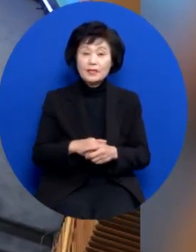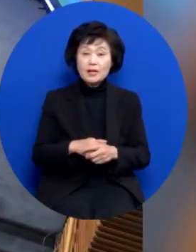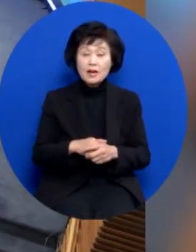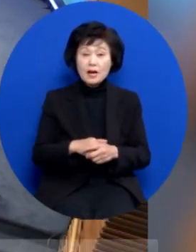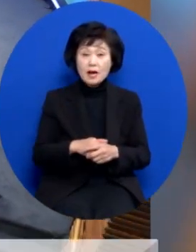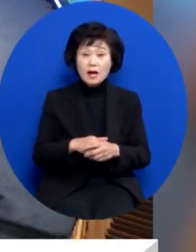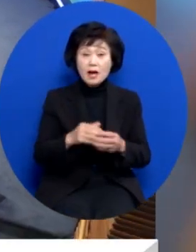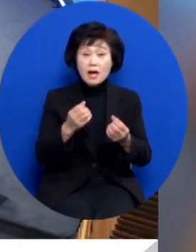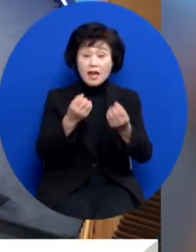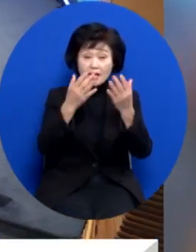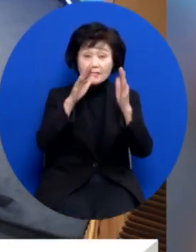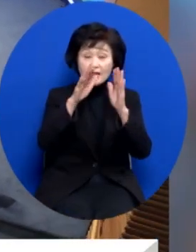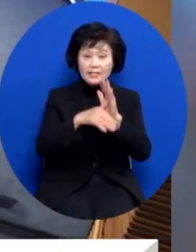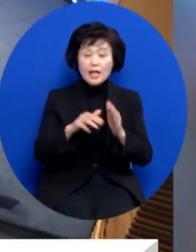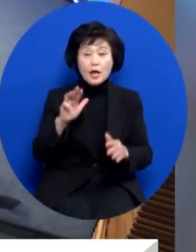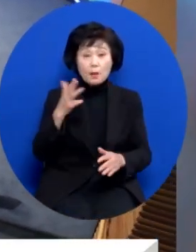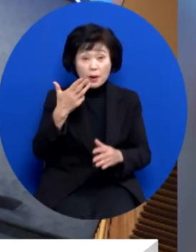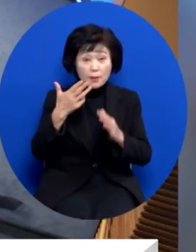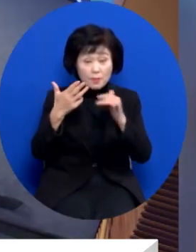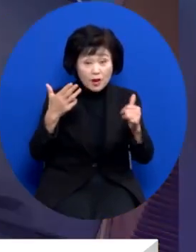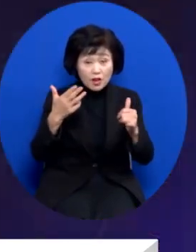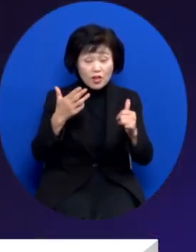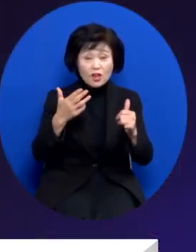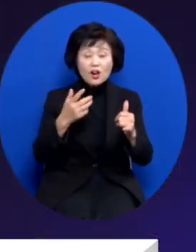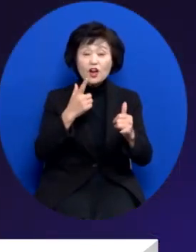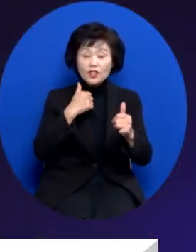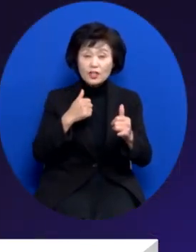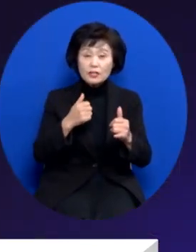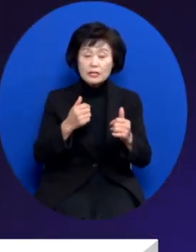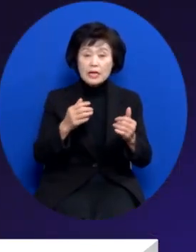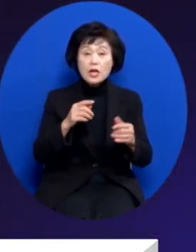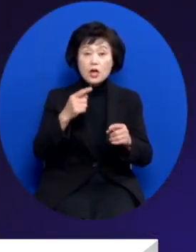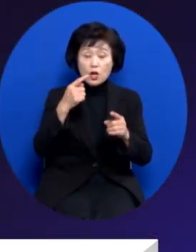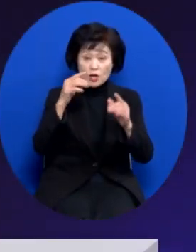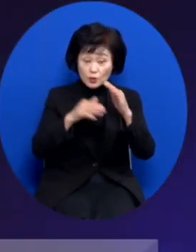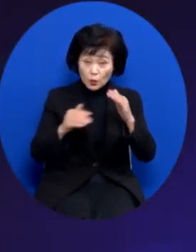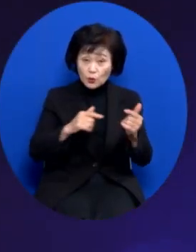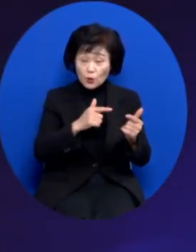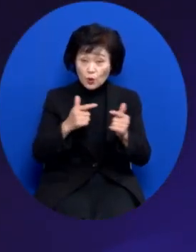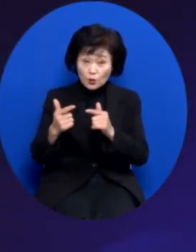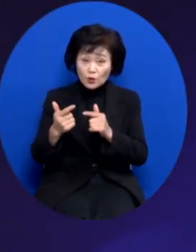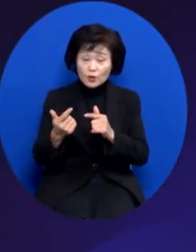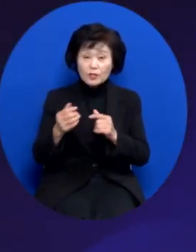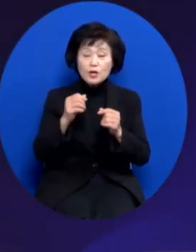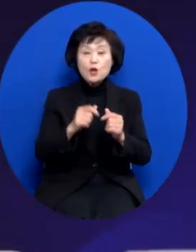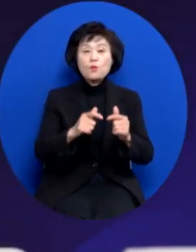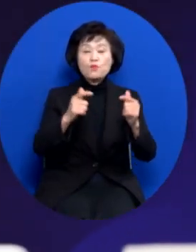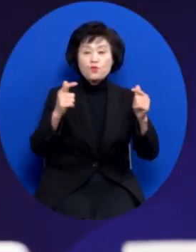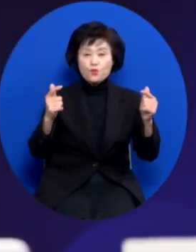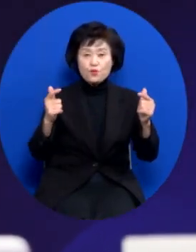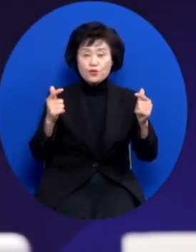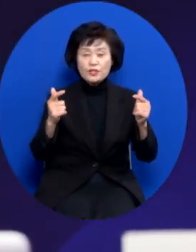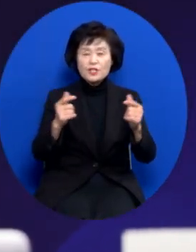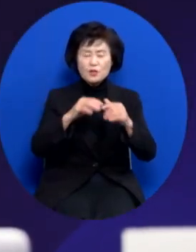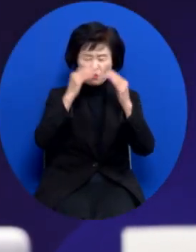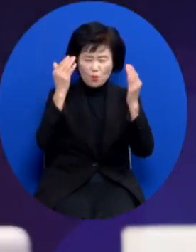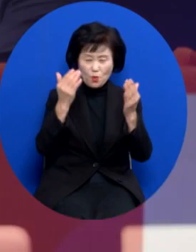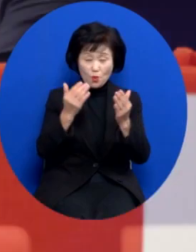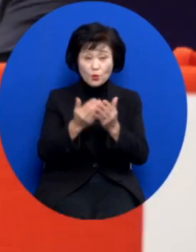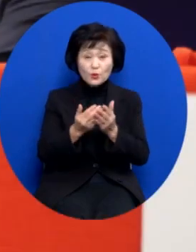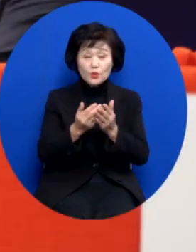아카데미에서는 800명이었던 출석 성도를 4000명 넘게 성장시킨 한선교회 전도 플랫폼의 모든 과정을